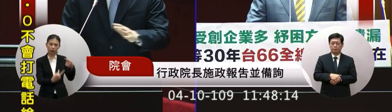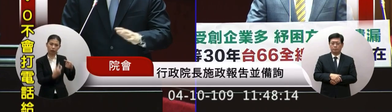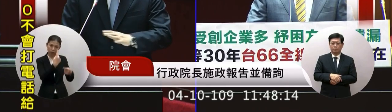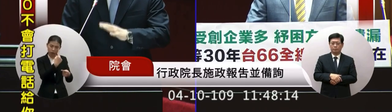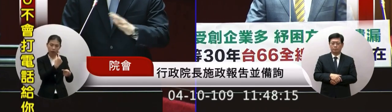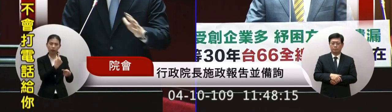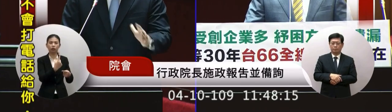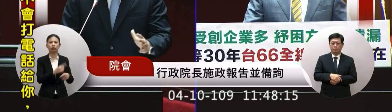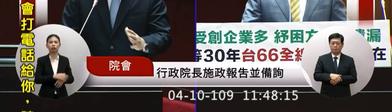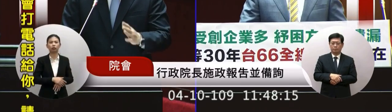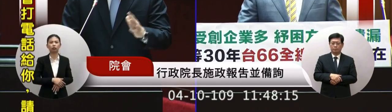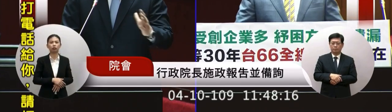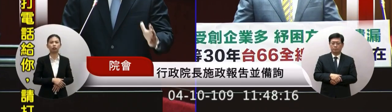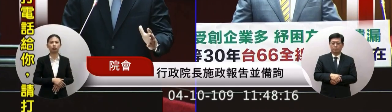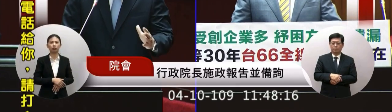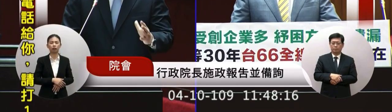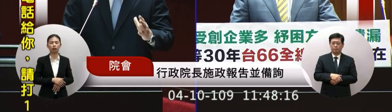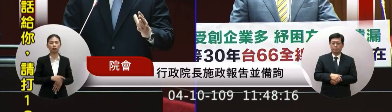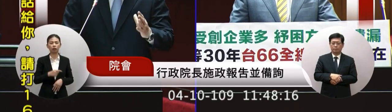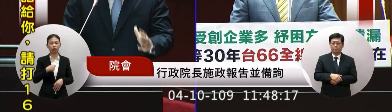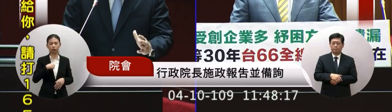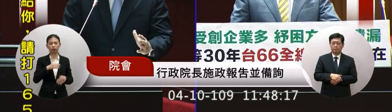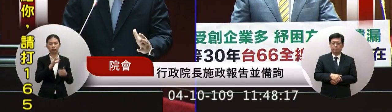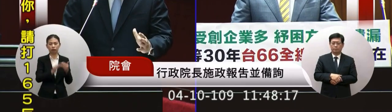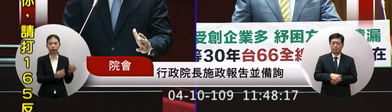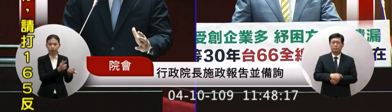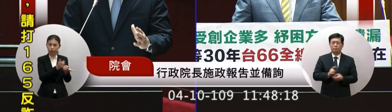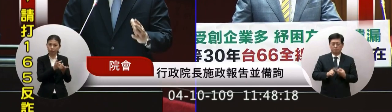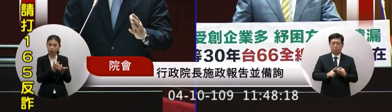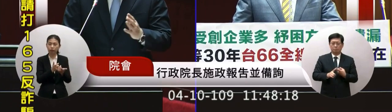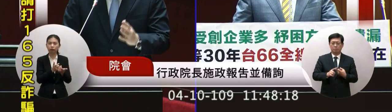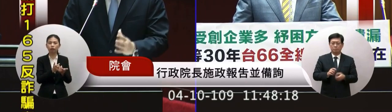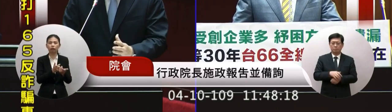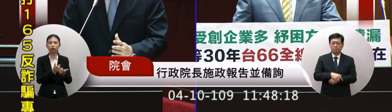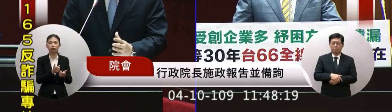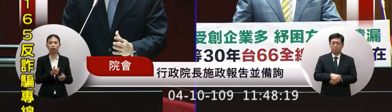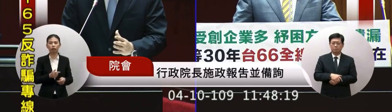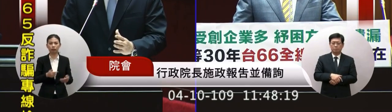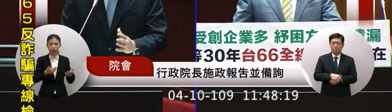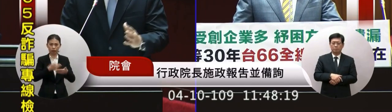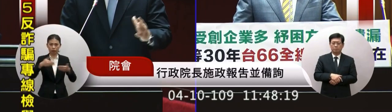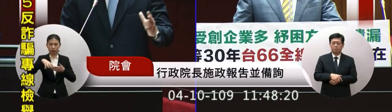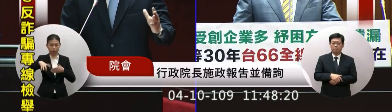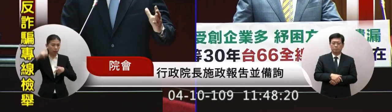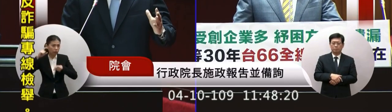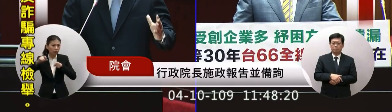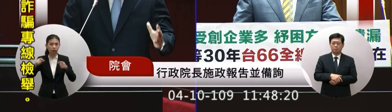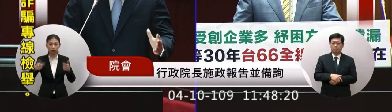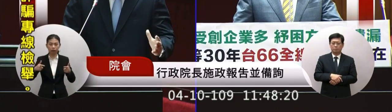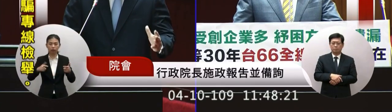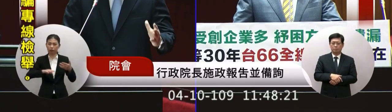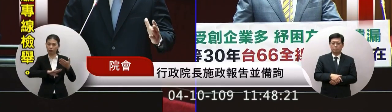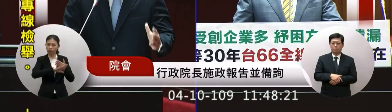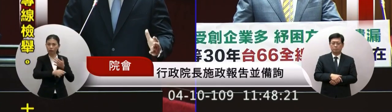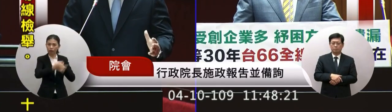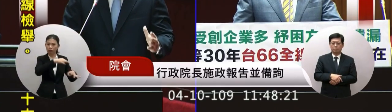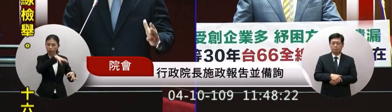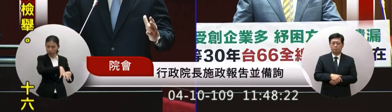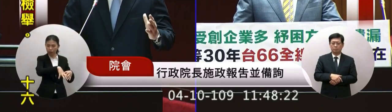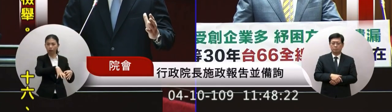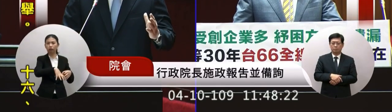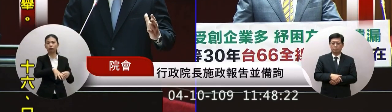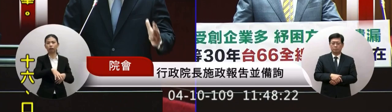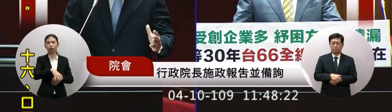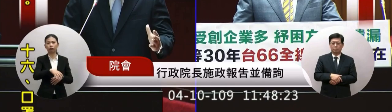实有一定的适用的范围。 对， 所以虽然即使不是交通部的方案，那可能是经济部或其他